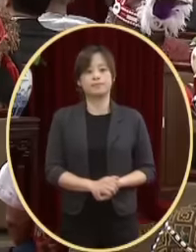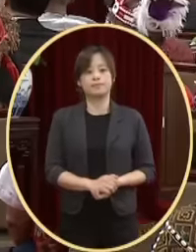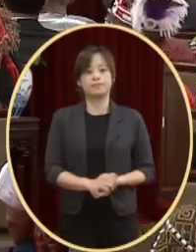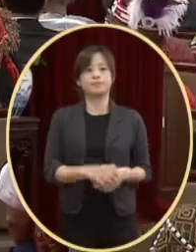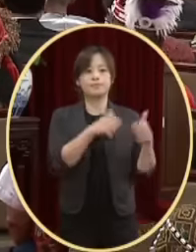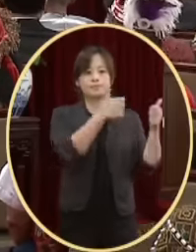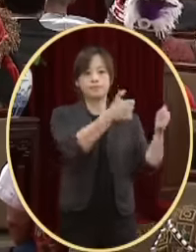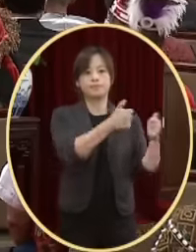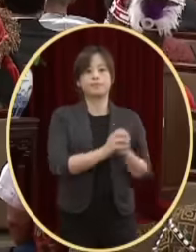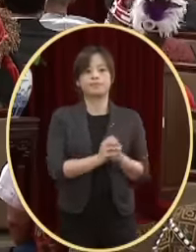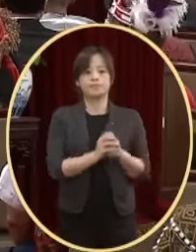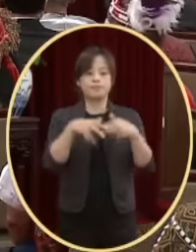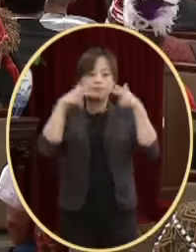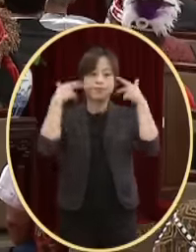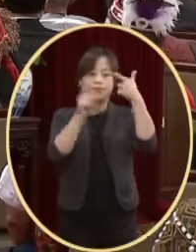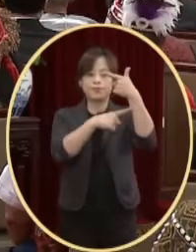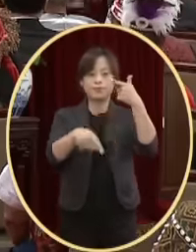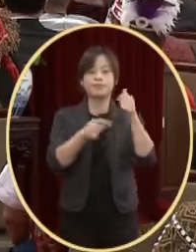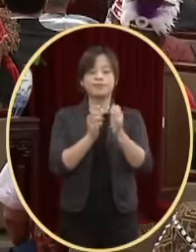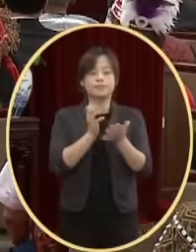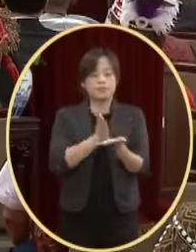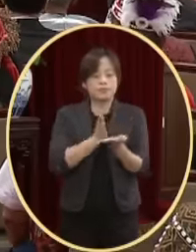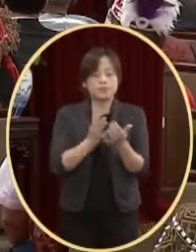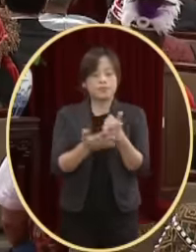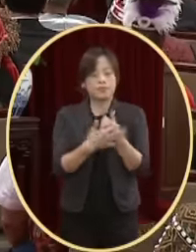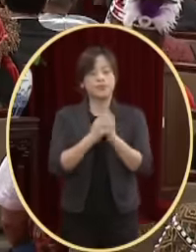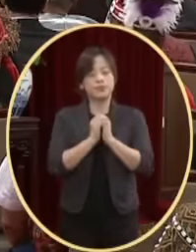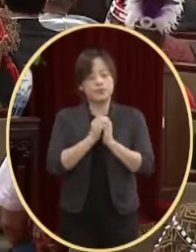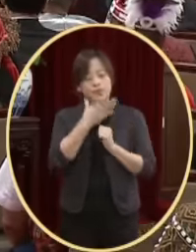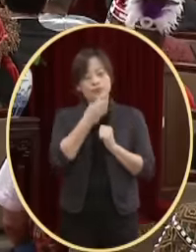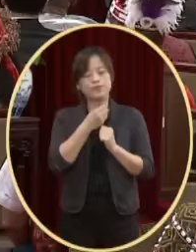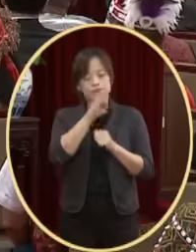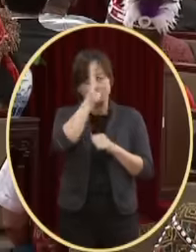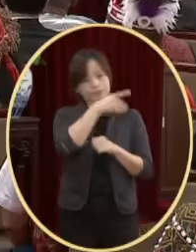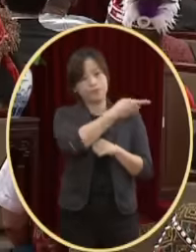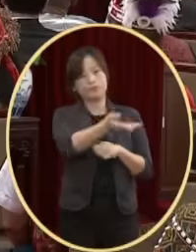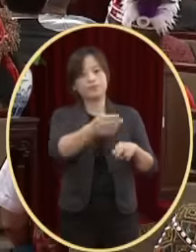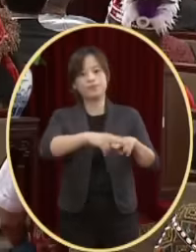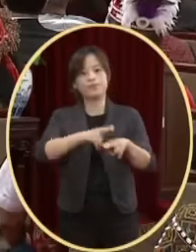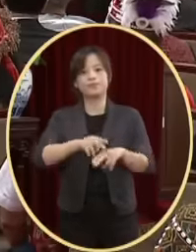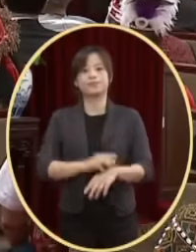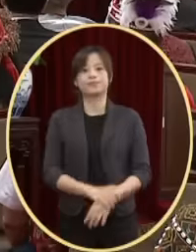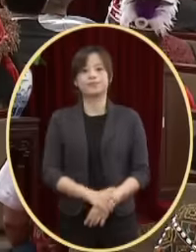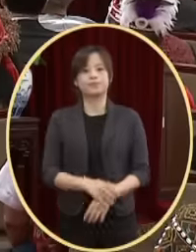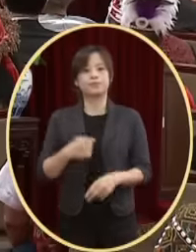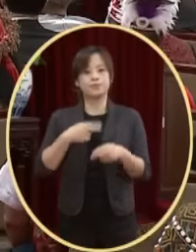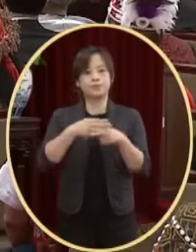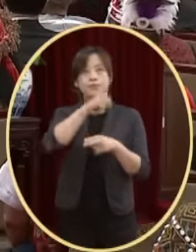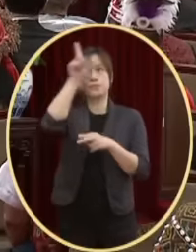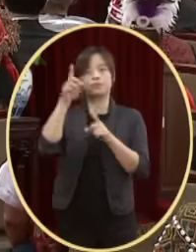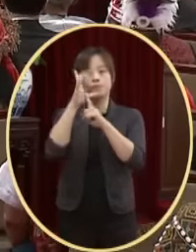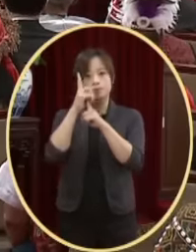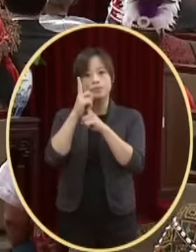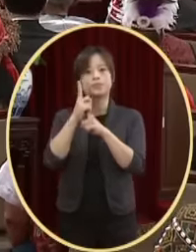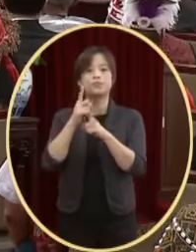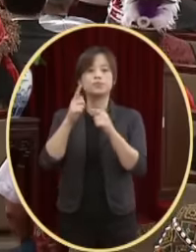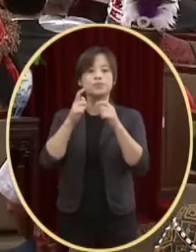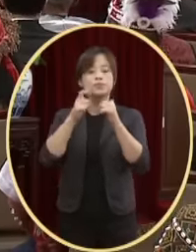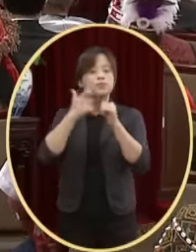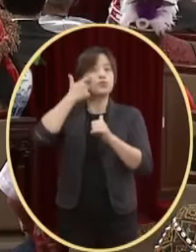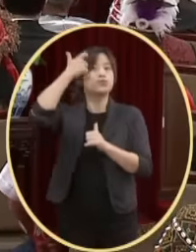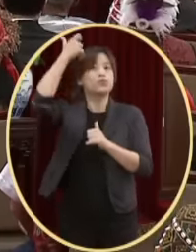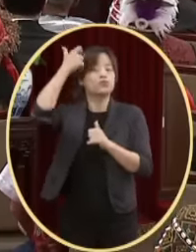谢谢六位原住民的神职人员为我们祷告祈福，请诸位回座。相信神与祖灵